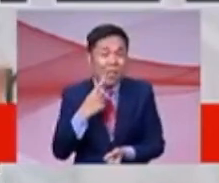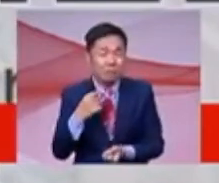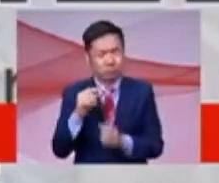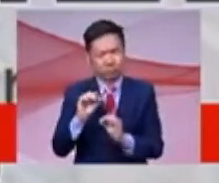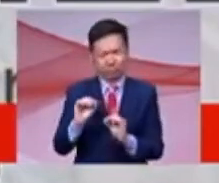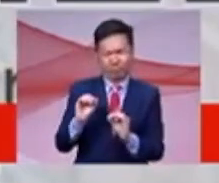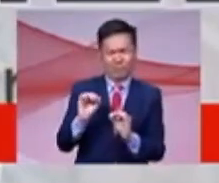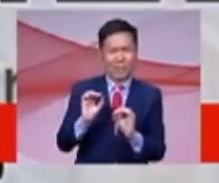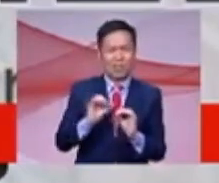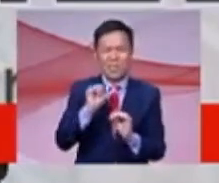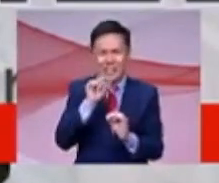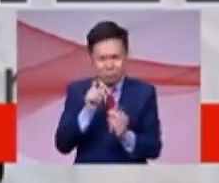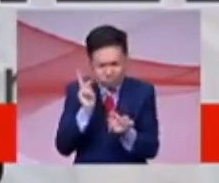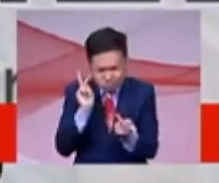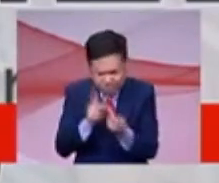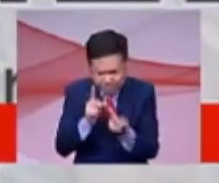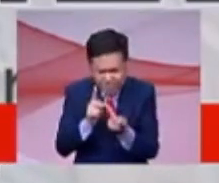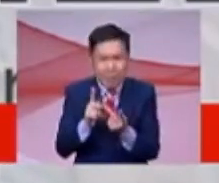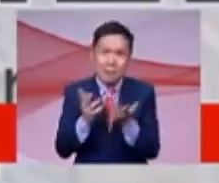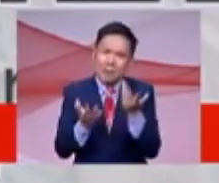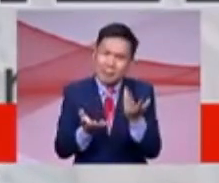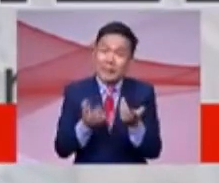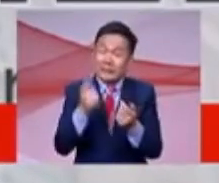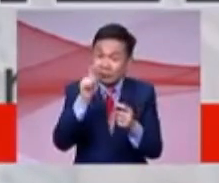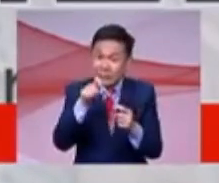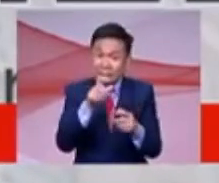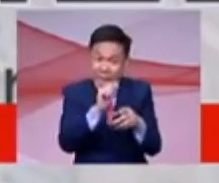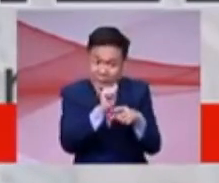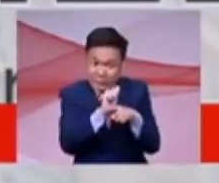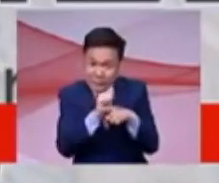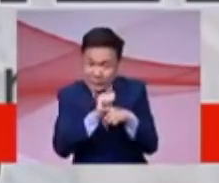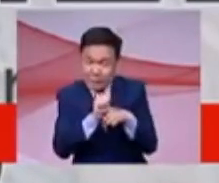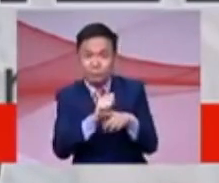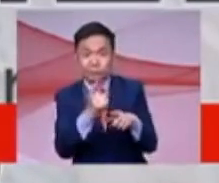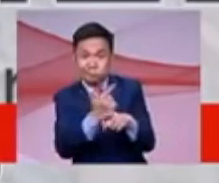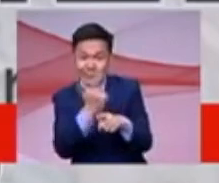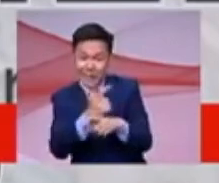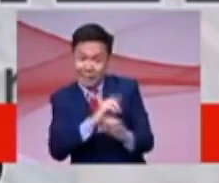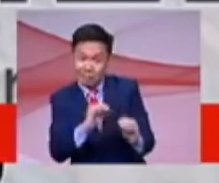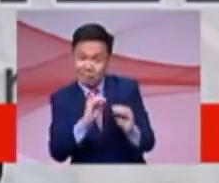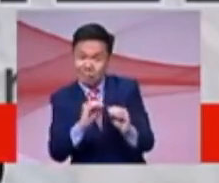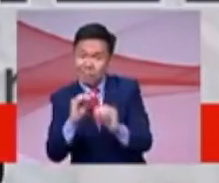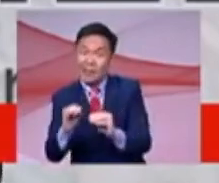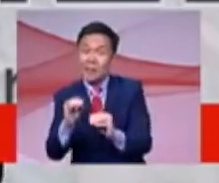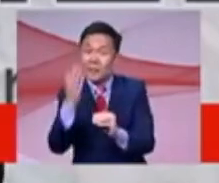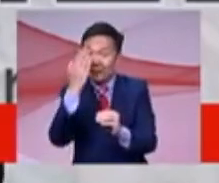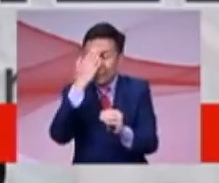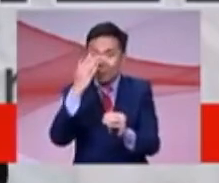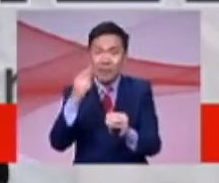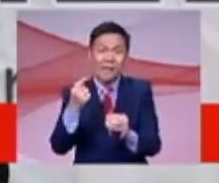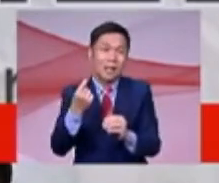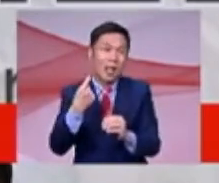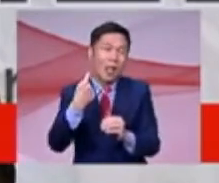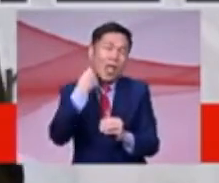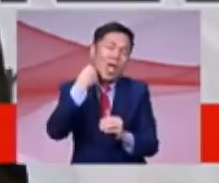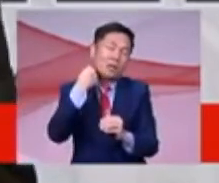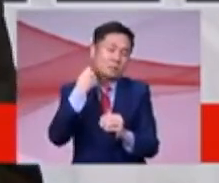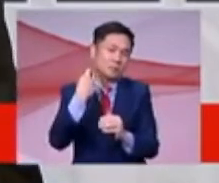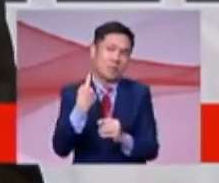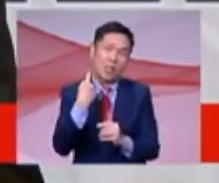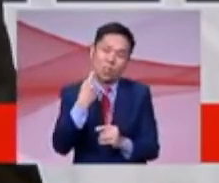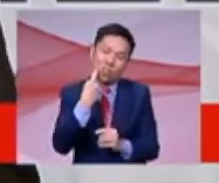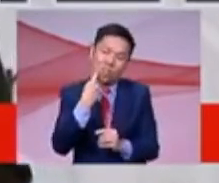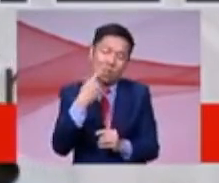negatif. Jadi kita kena latih petugas kita, pastikan mereka dapat deep throat saliva, itu yang penting.